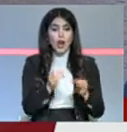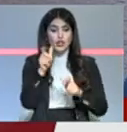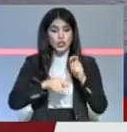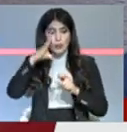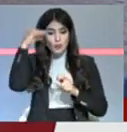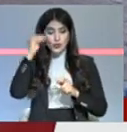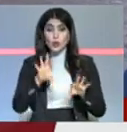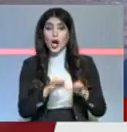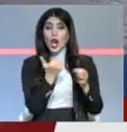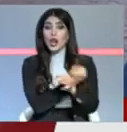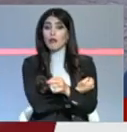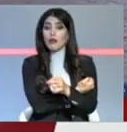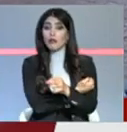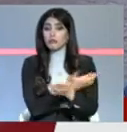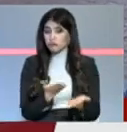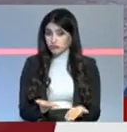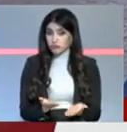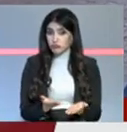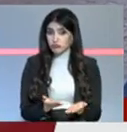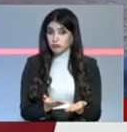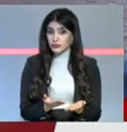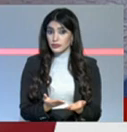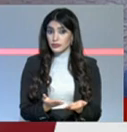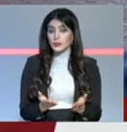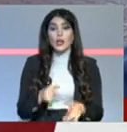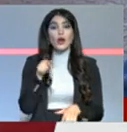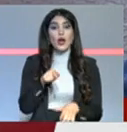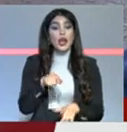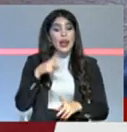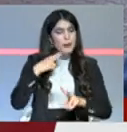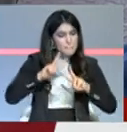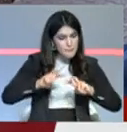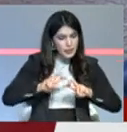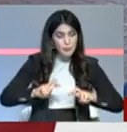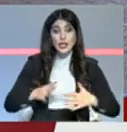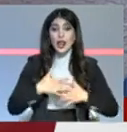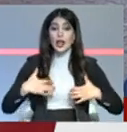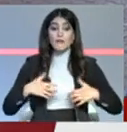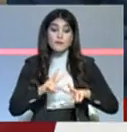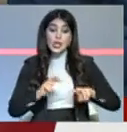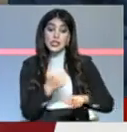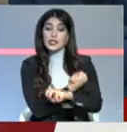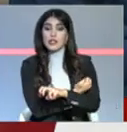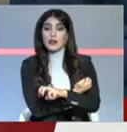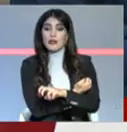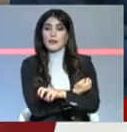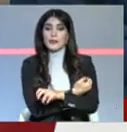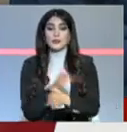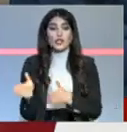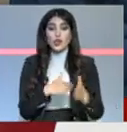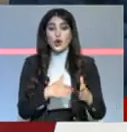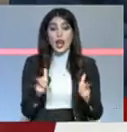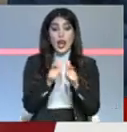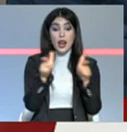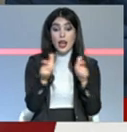قولها ماشي واحد يتم البحث العلمي يقوم بواجبه الهيئه الوطنيه